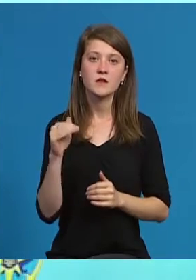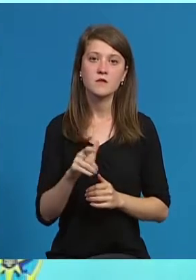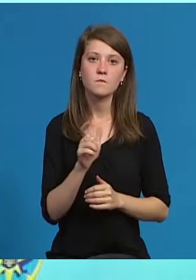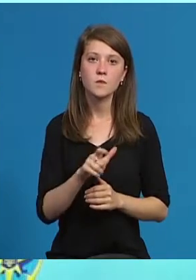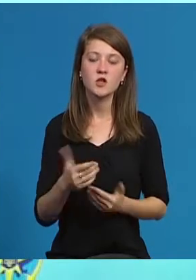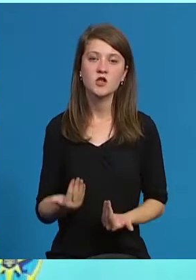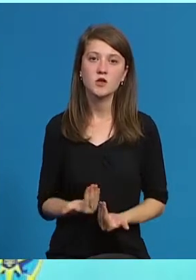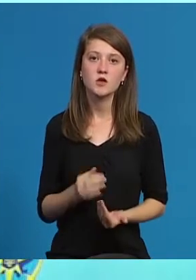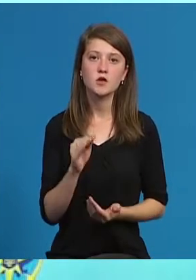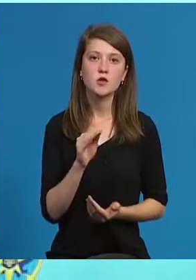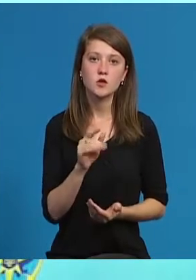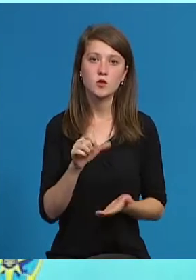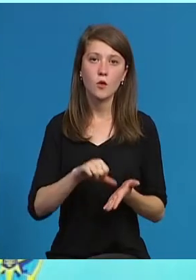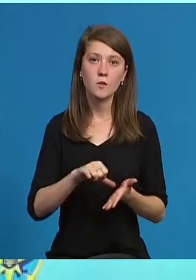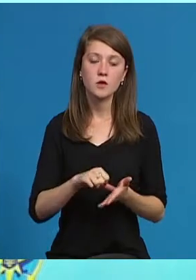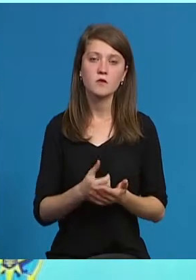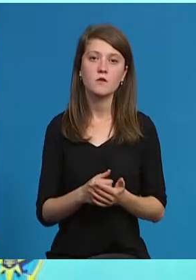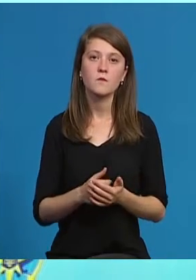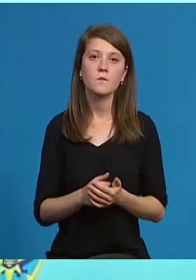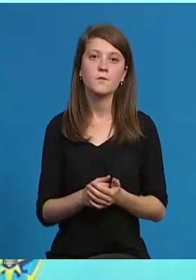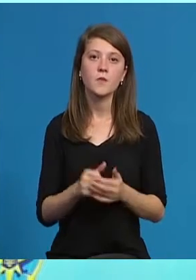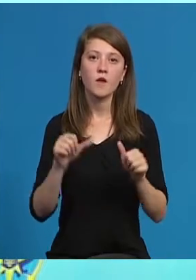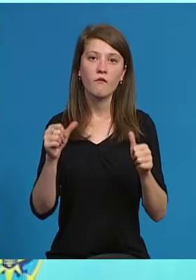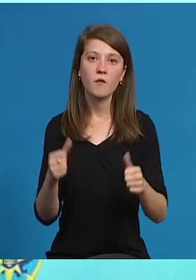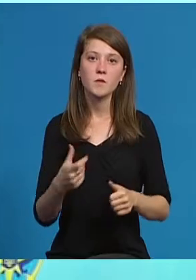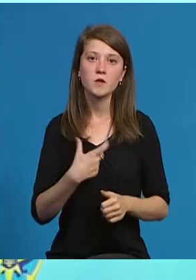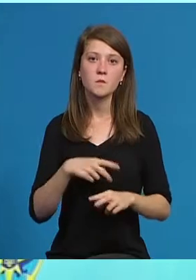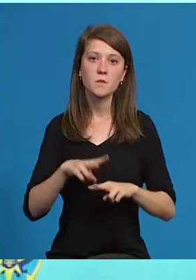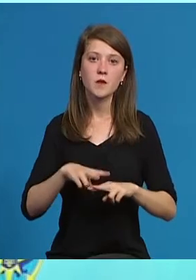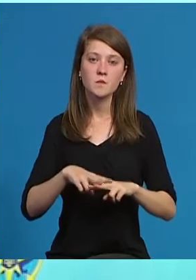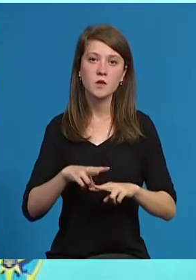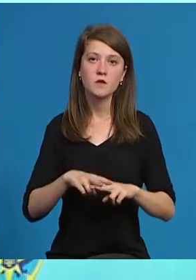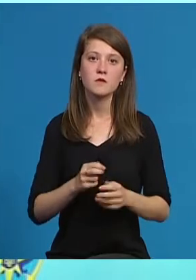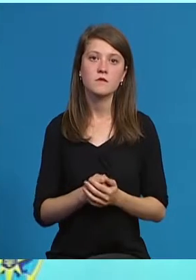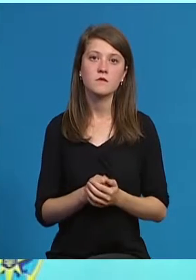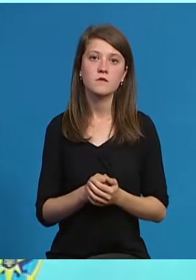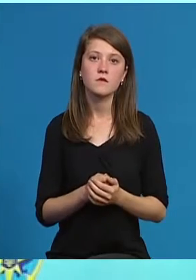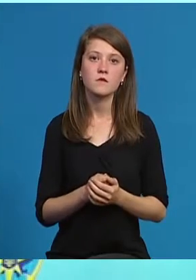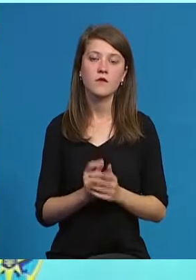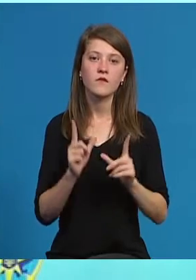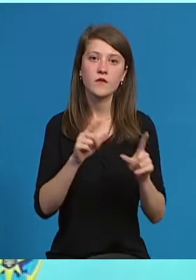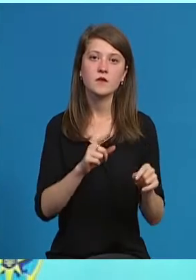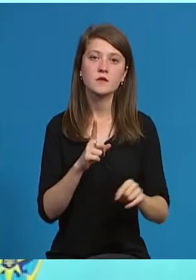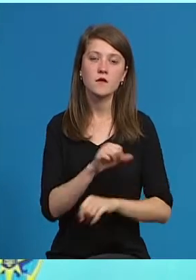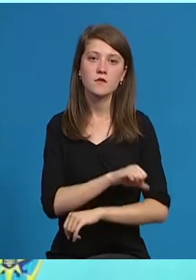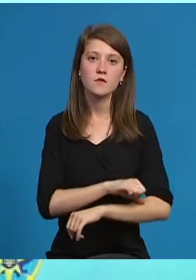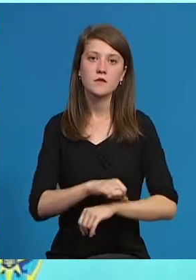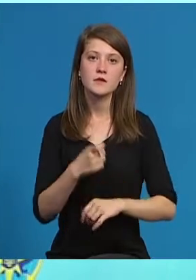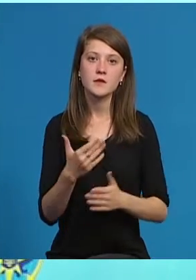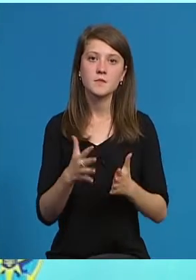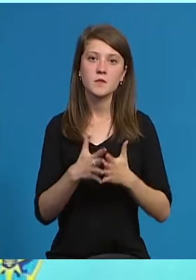жителів Житомирщини, оформили собі паспорти громадянина України для виїзду за кордон. З них